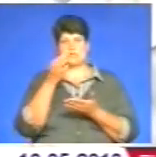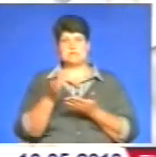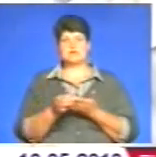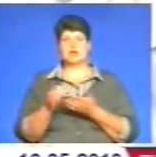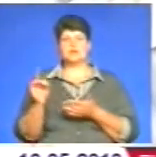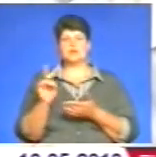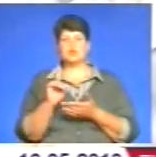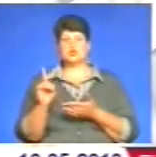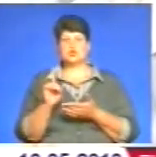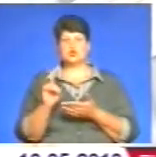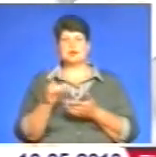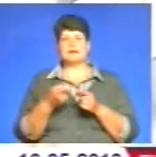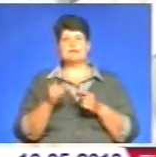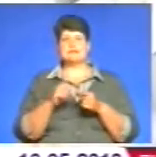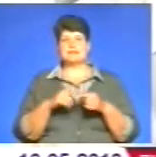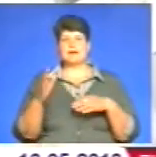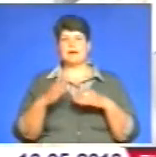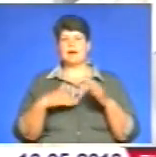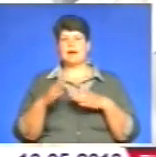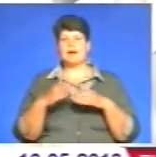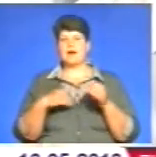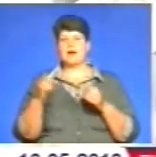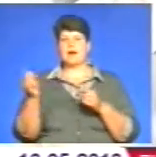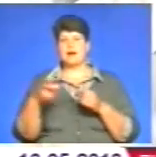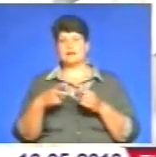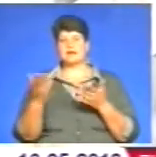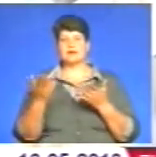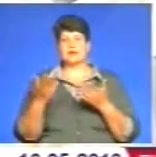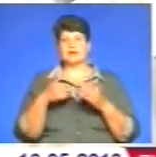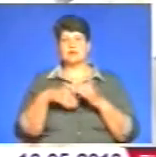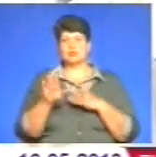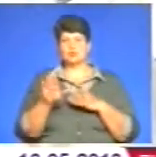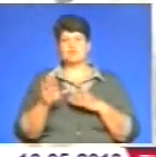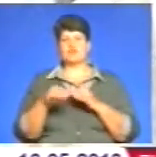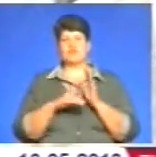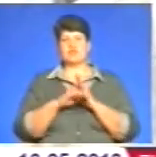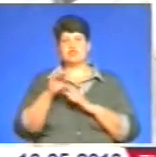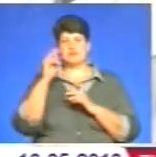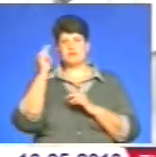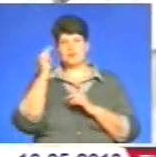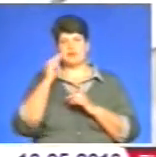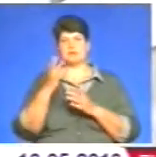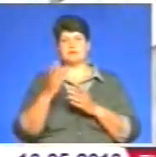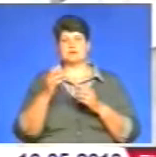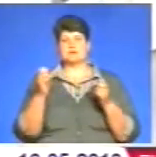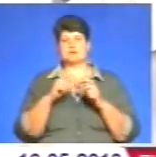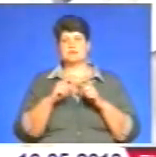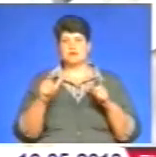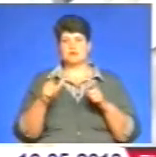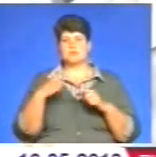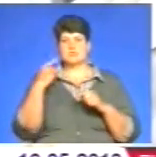ці кадри які ідуть з вищих навчальних закладів психологічну службу Вони